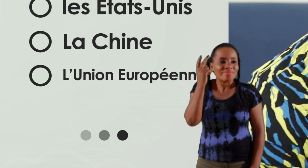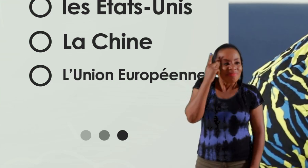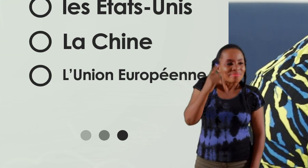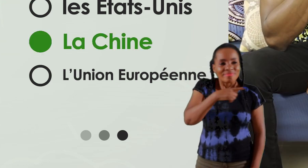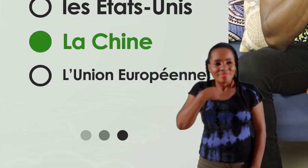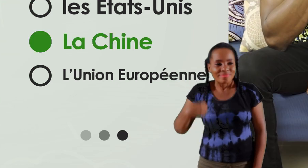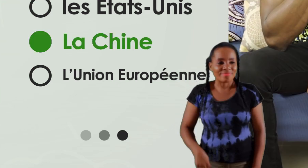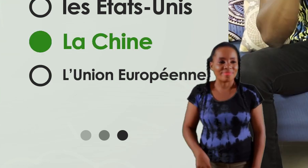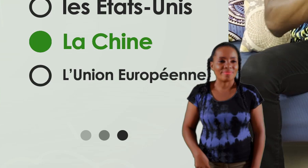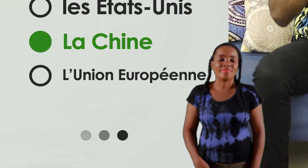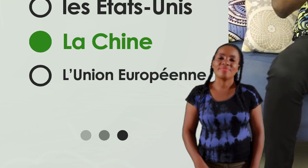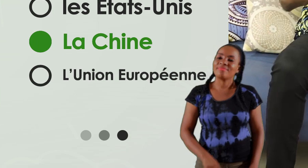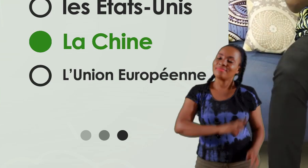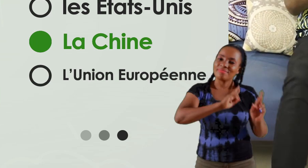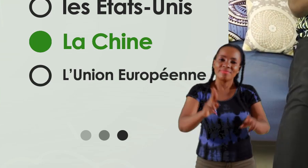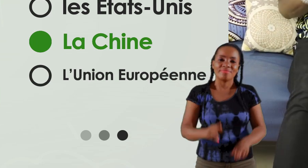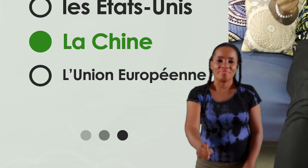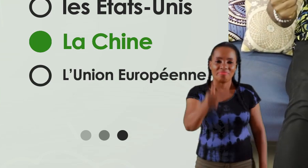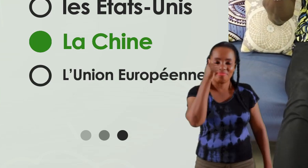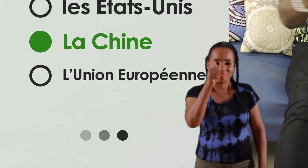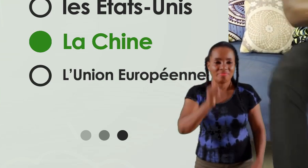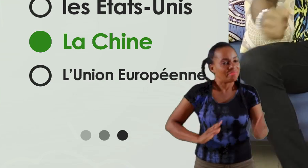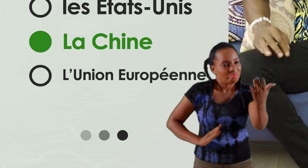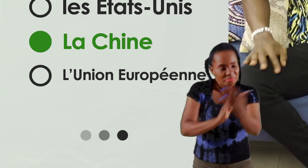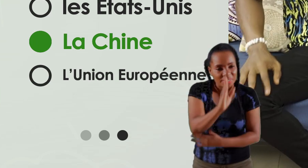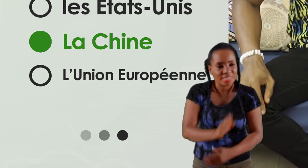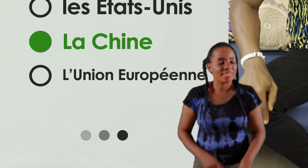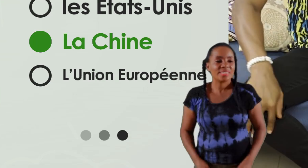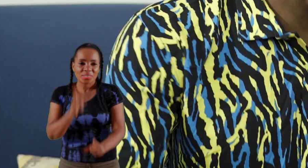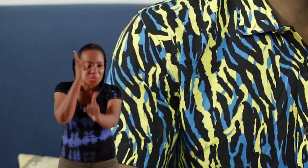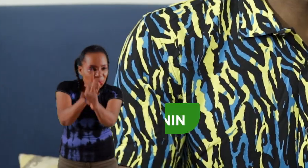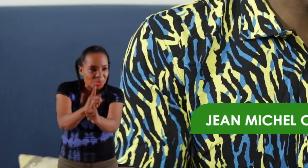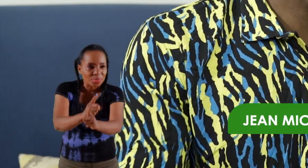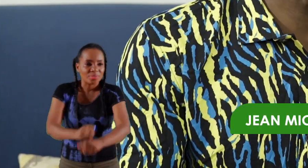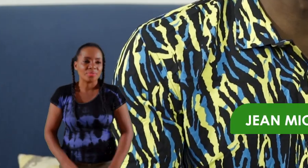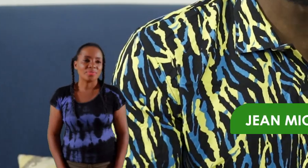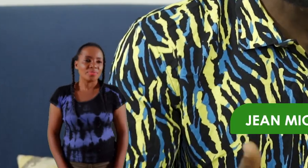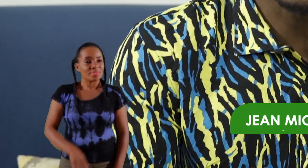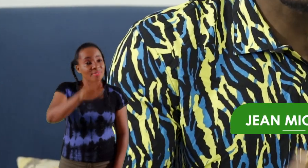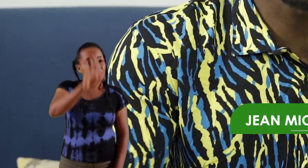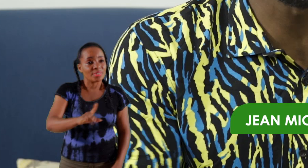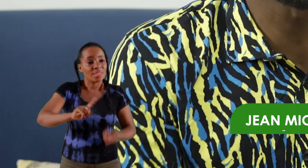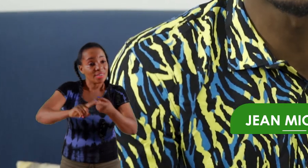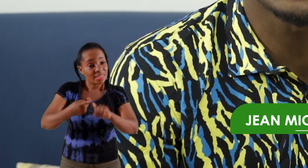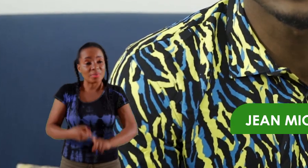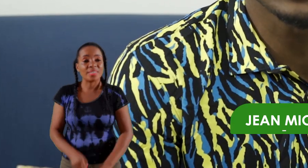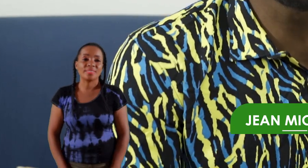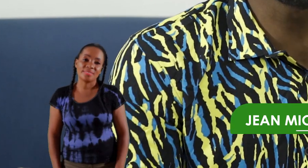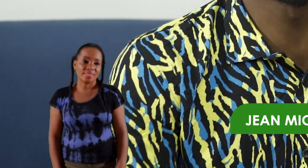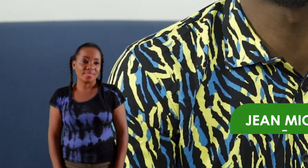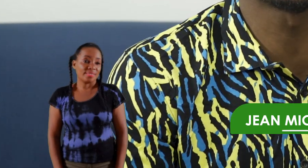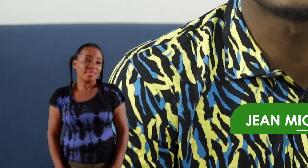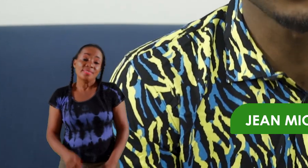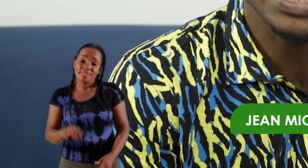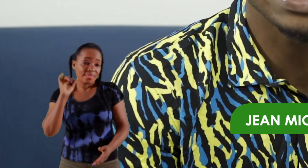Chine. Eh oui, c'est la bonne réponse! Hello les amis, vous l'avez bien imaginé, déjà avec le